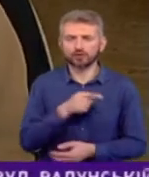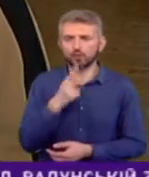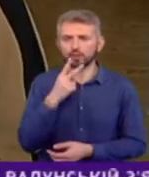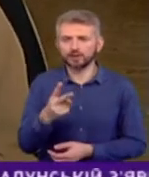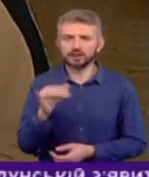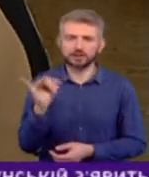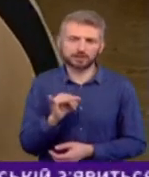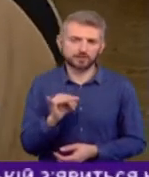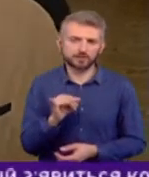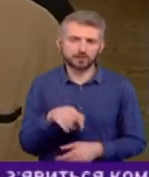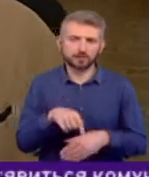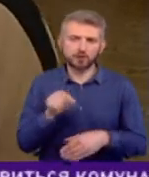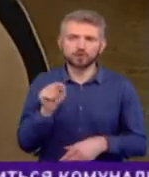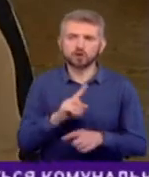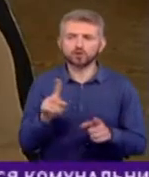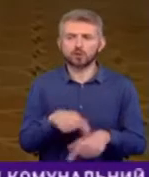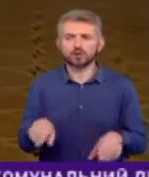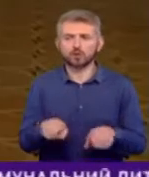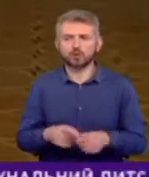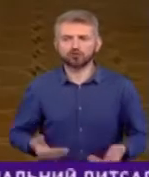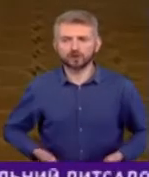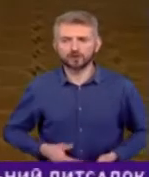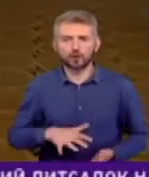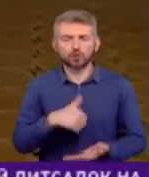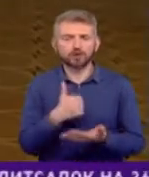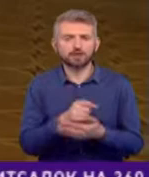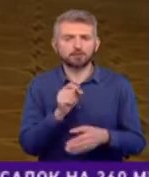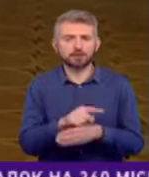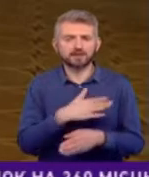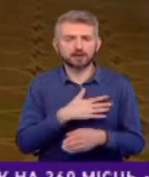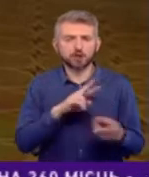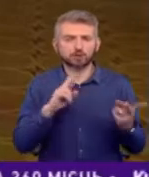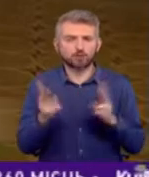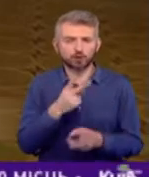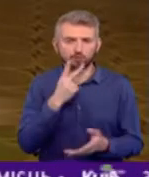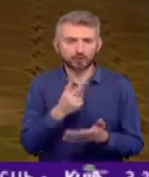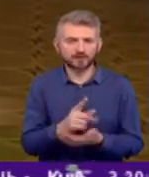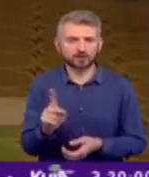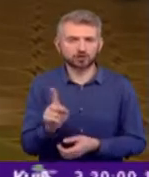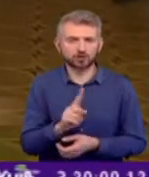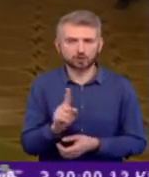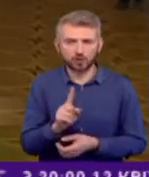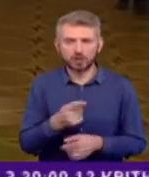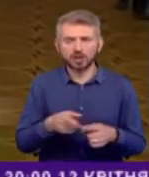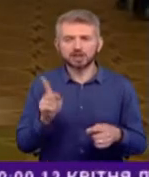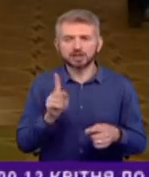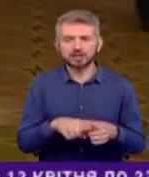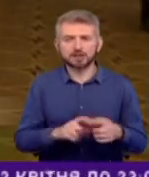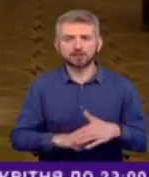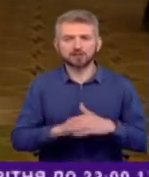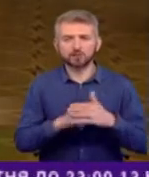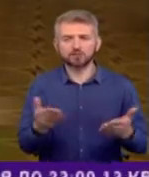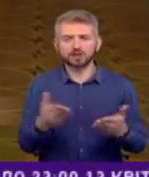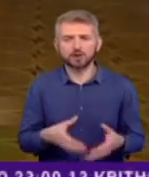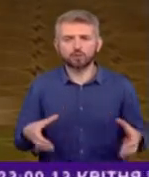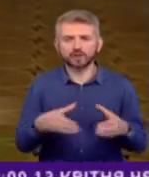побачити і почувствовать, что же такое жизнь. Головна місія нашого балу – це показати, що це платформа, яка